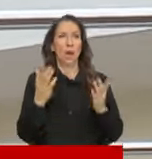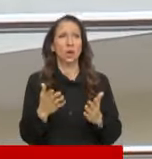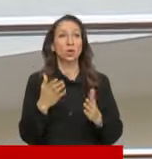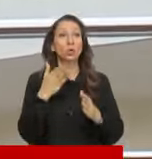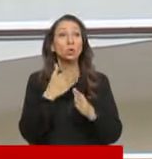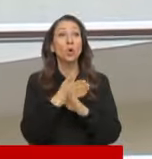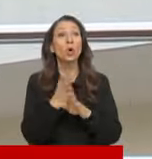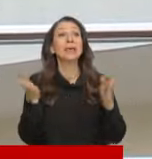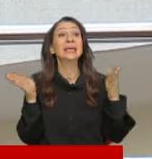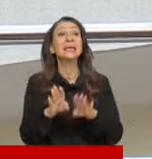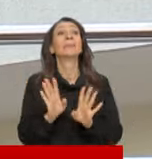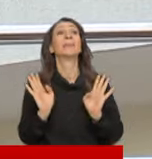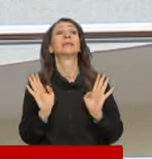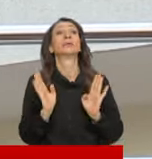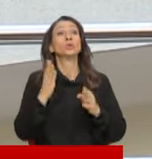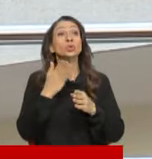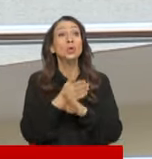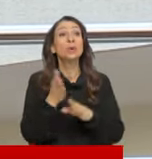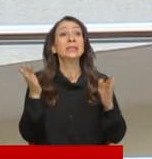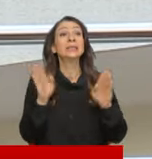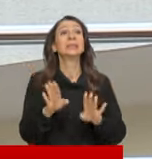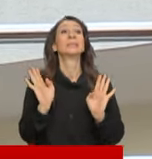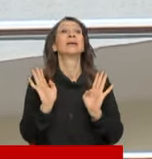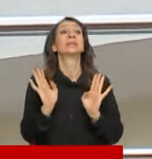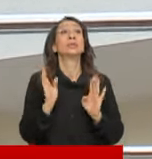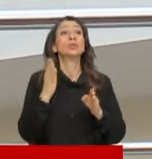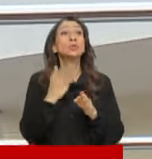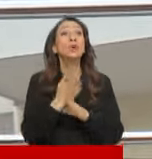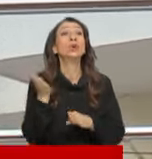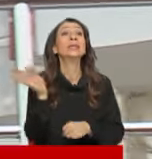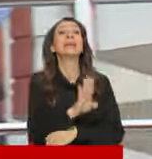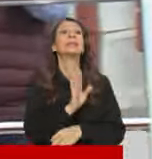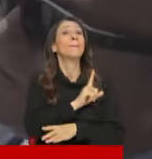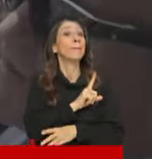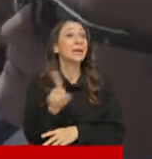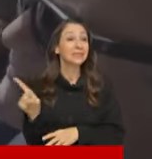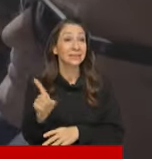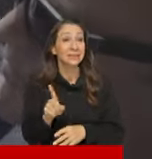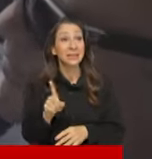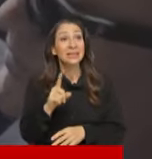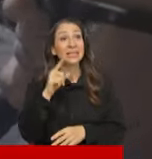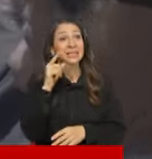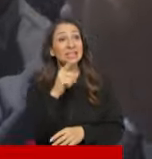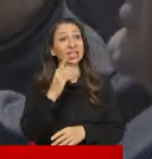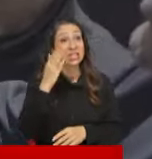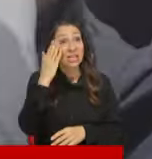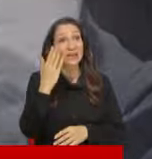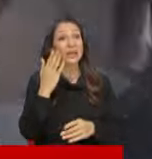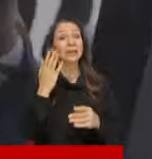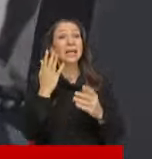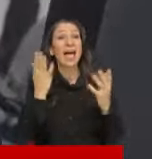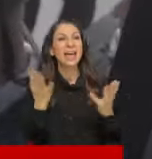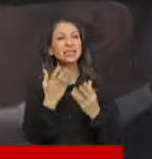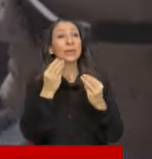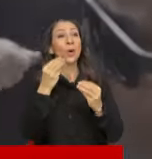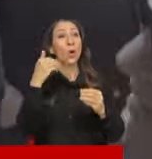doğru yıkılmaz doğru yıkılmaz doğru yıkılmaz Şeref